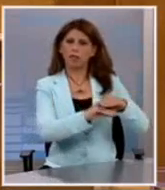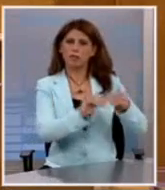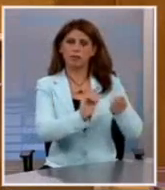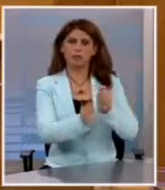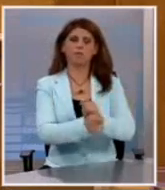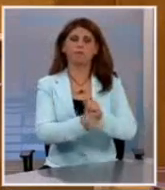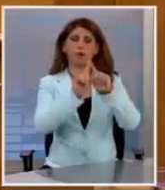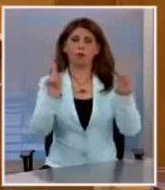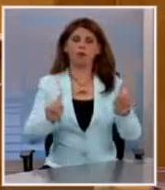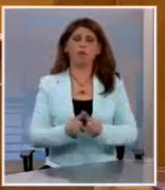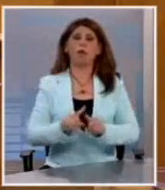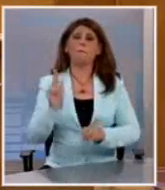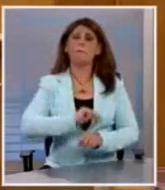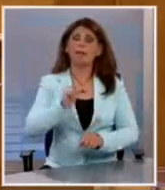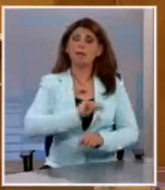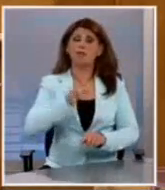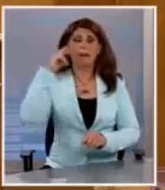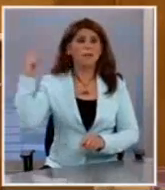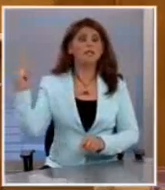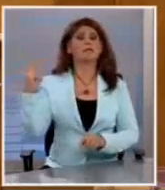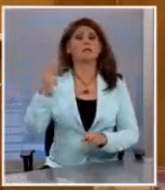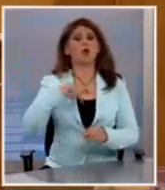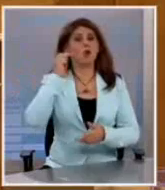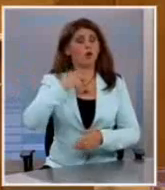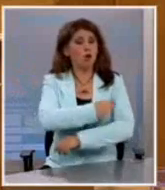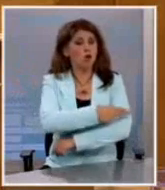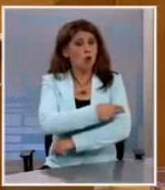των πανεπιστημίων, των νοσοκομείων, των ασφαλιστικών ταμείων